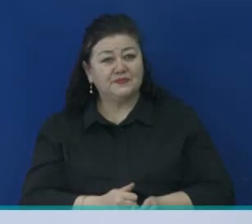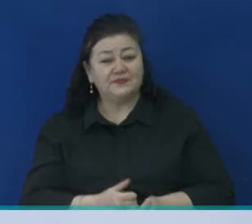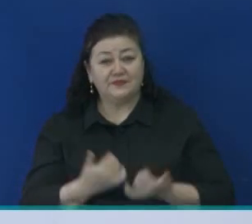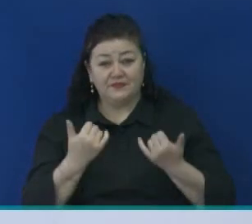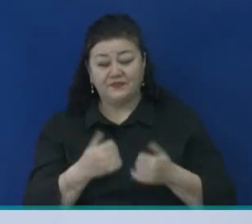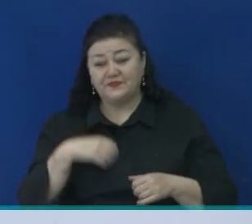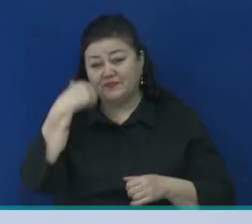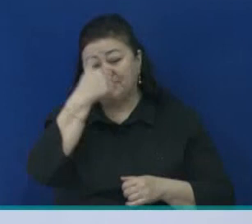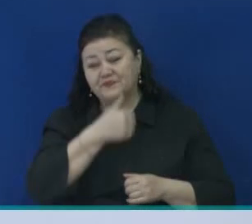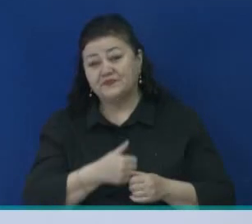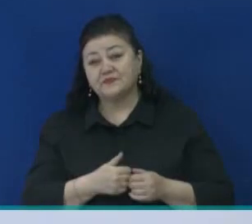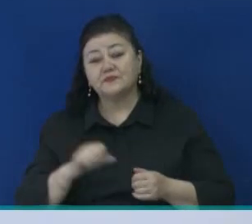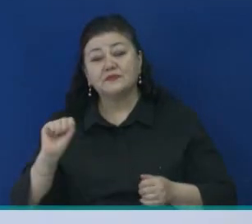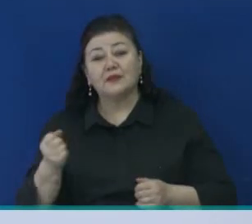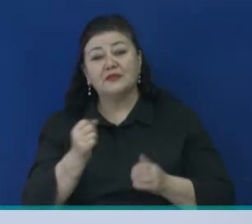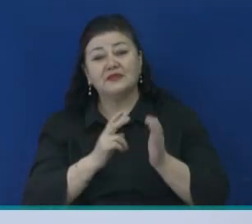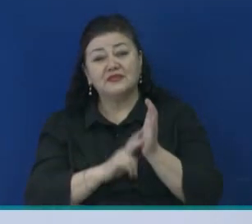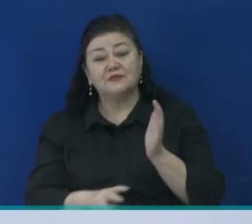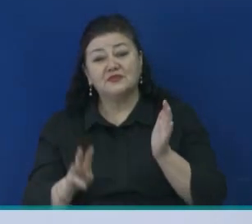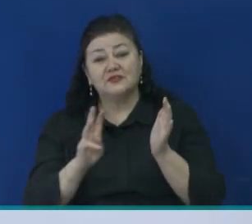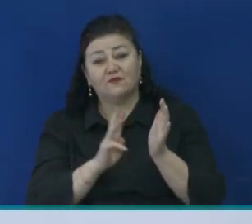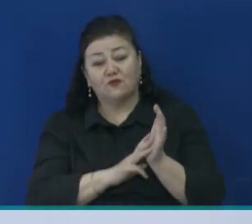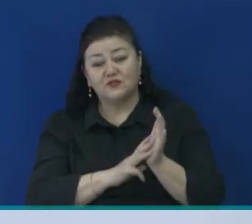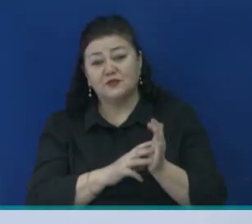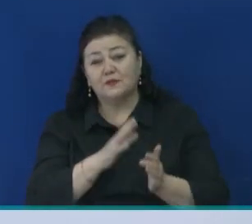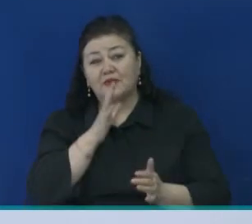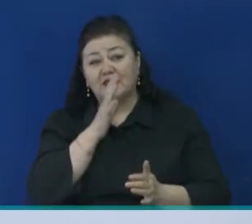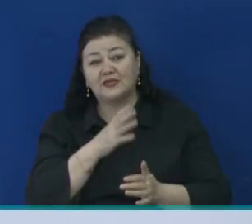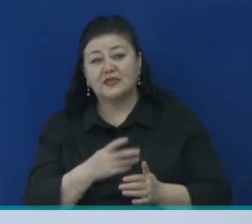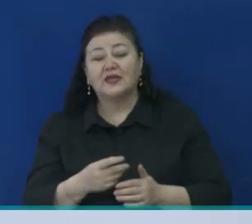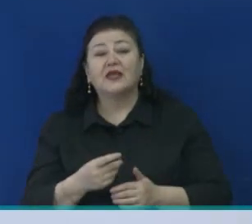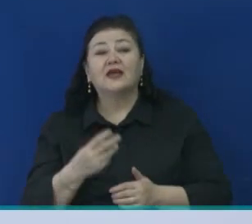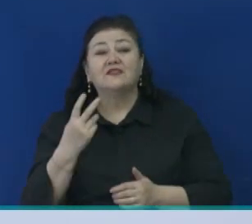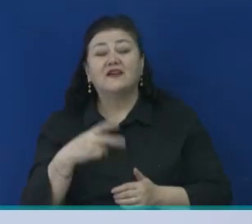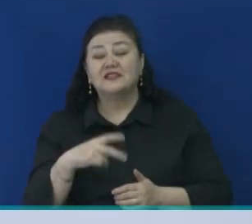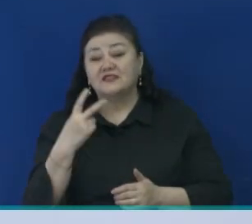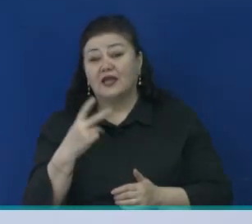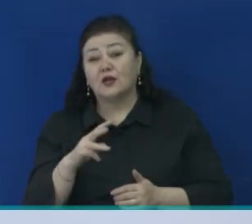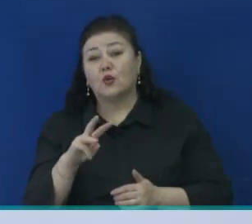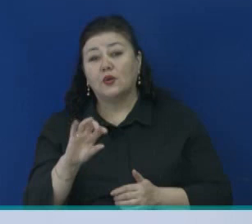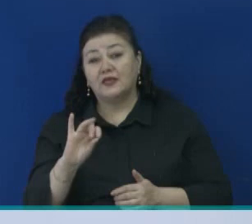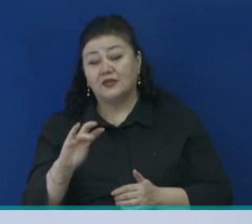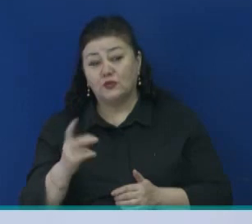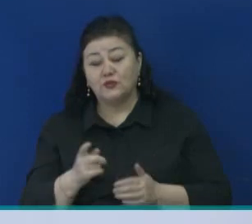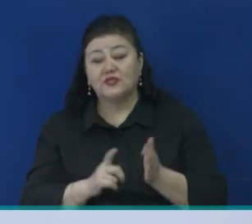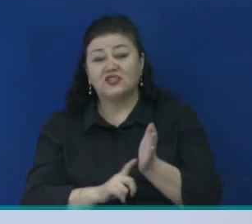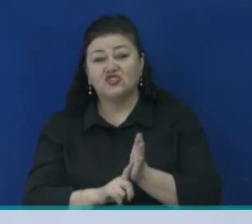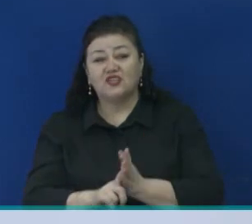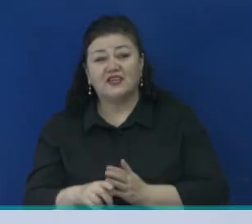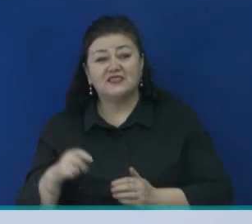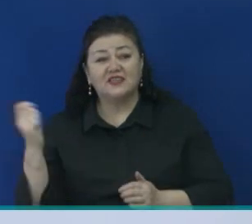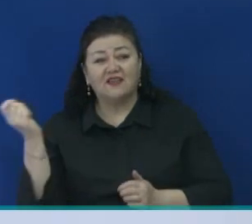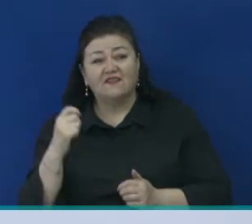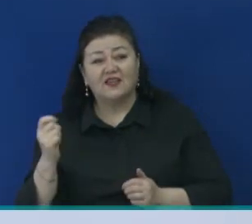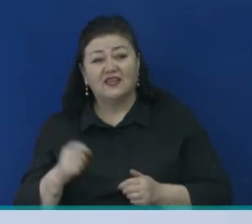Биыл жеңіске 78 жыл. 1941 жылдың маусымында басталған сұрапыл соғысқа Кеңес одағы құрамындағы